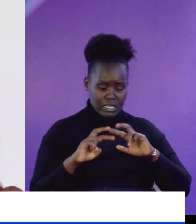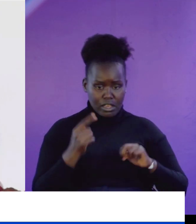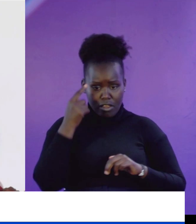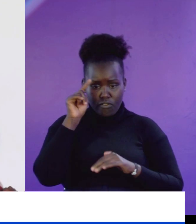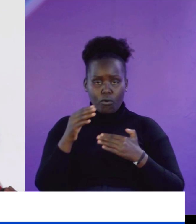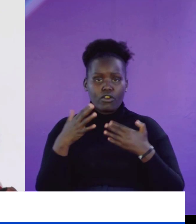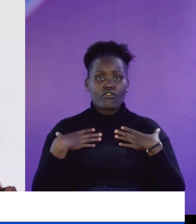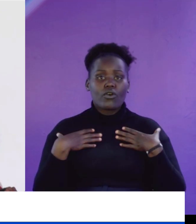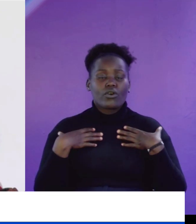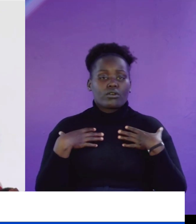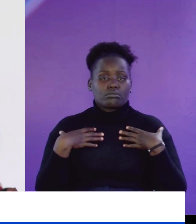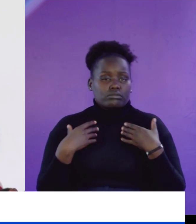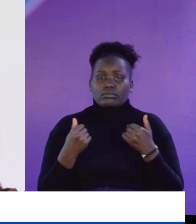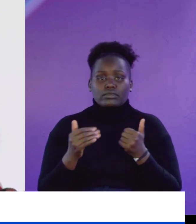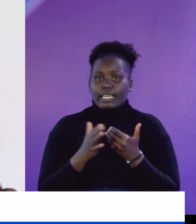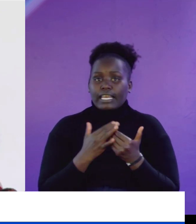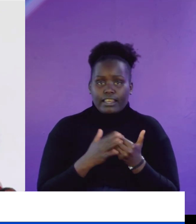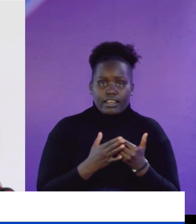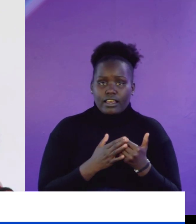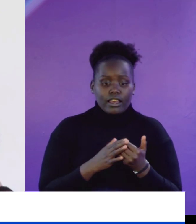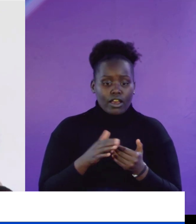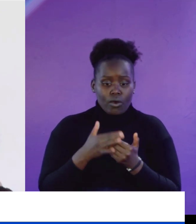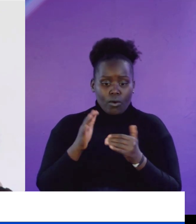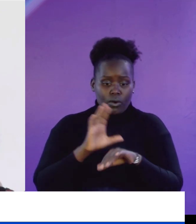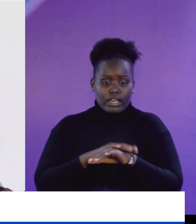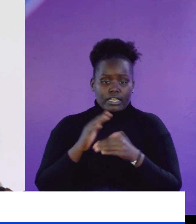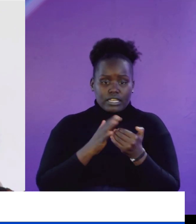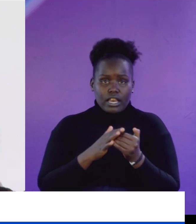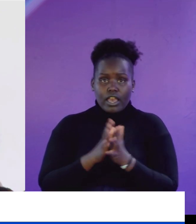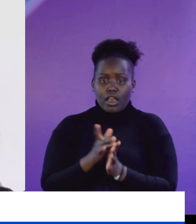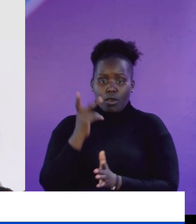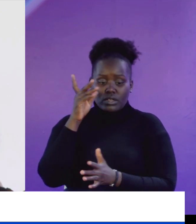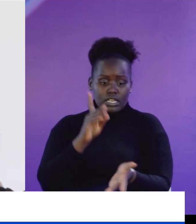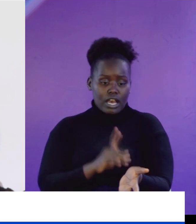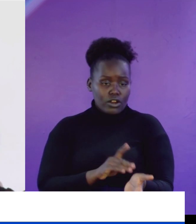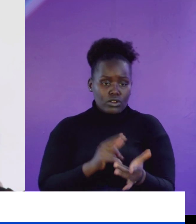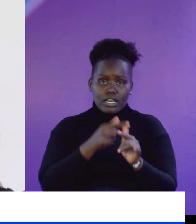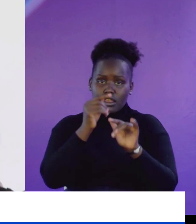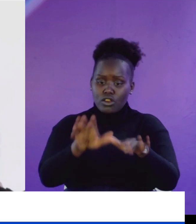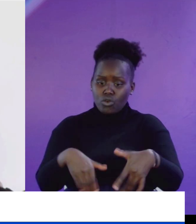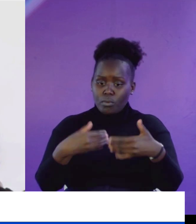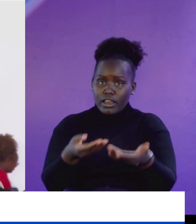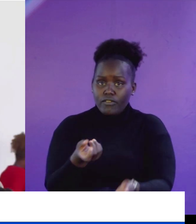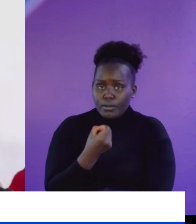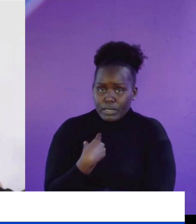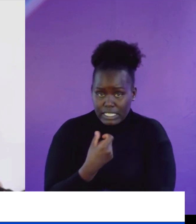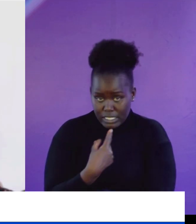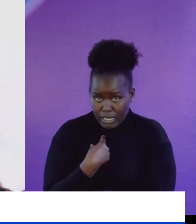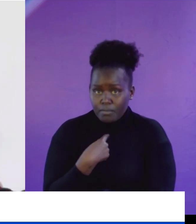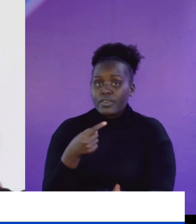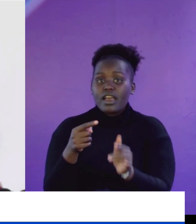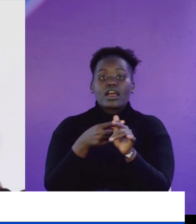matibabu, utatibiwa, utaona daktari, utapatiwa dawa, na